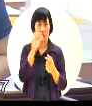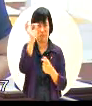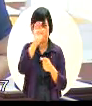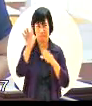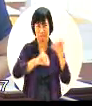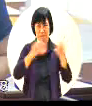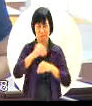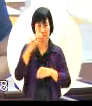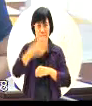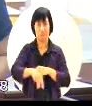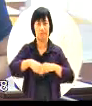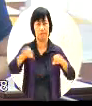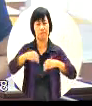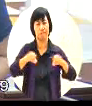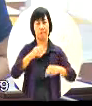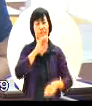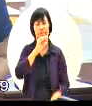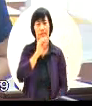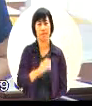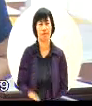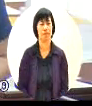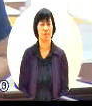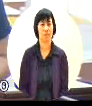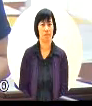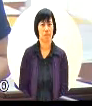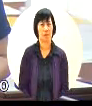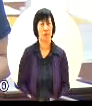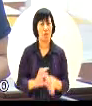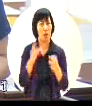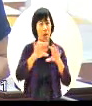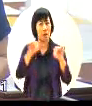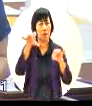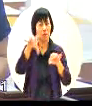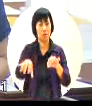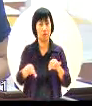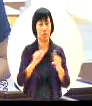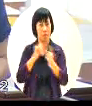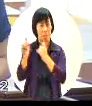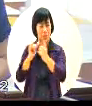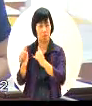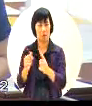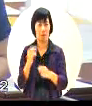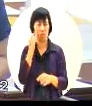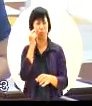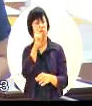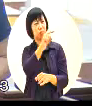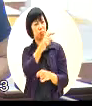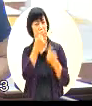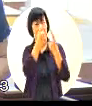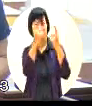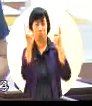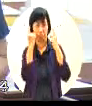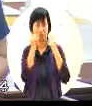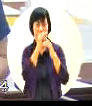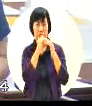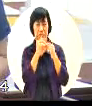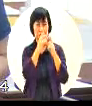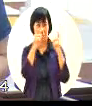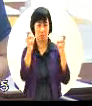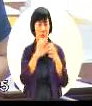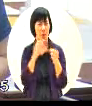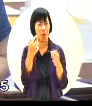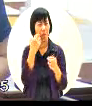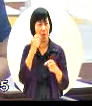划。啊，因为地方的百姓拢甲我讲，啊是安怎这大学城吼，啊规划遐久拢规划出